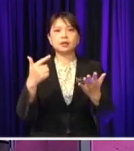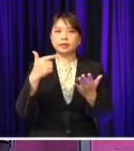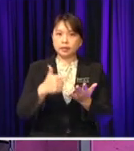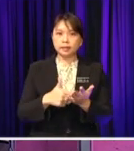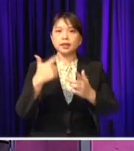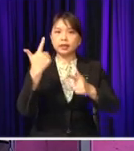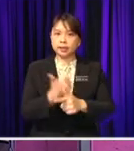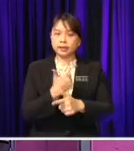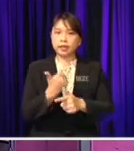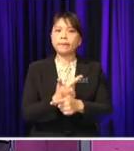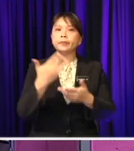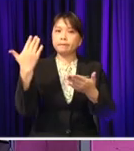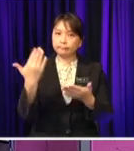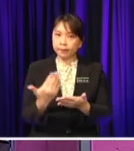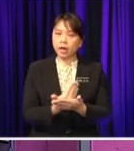kita